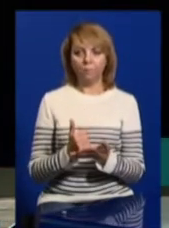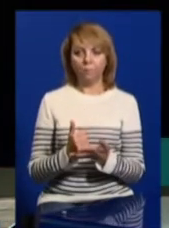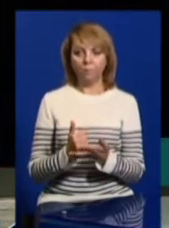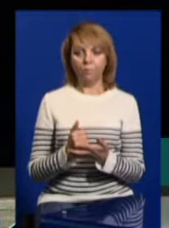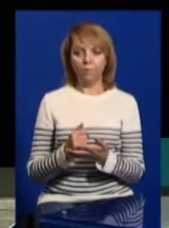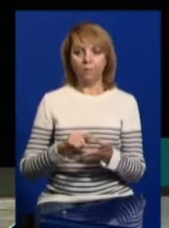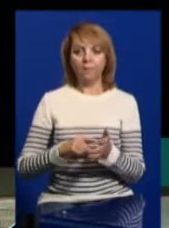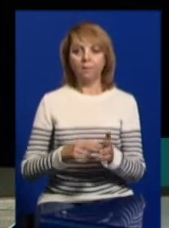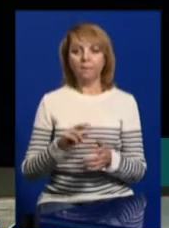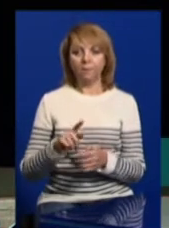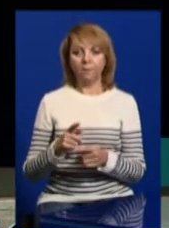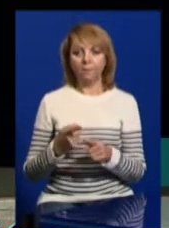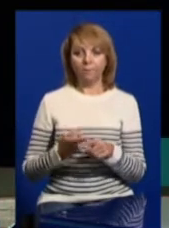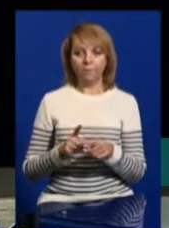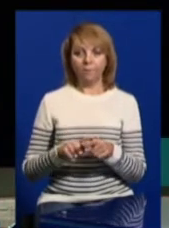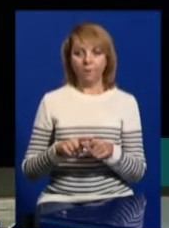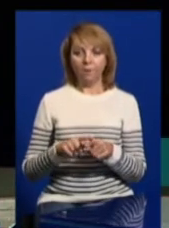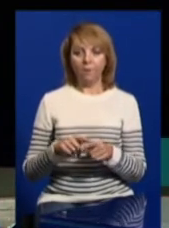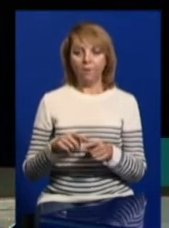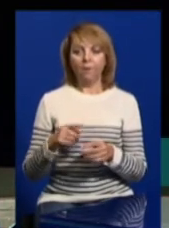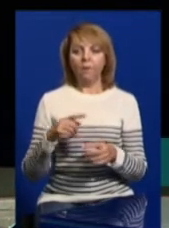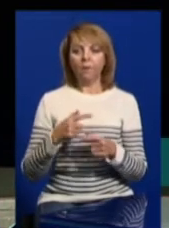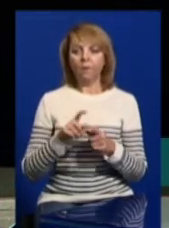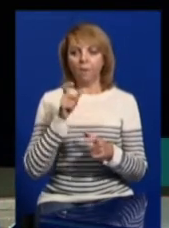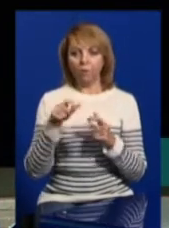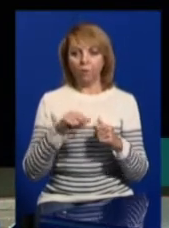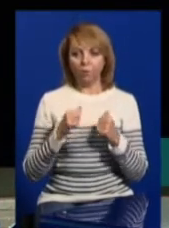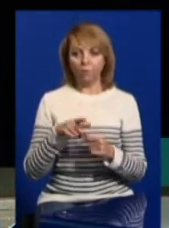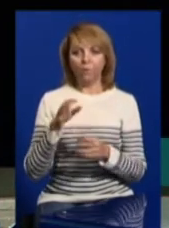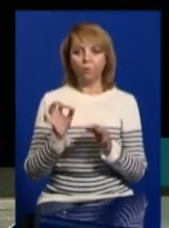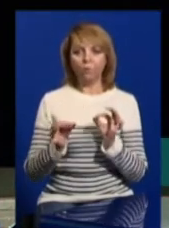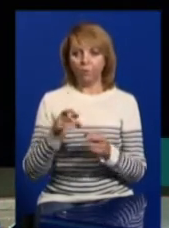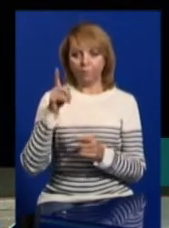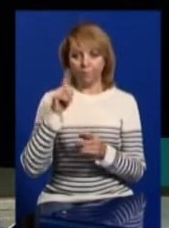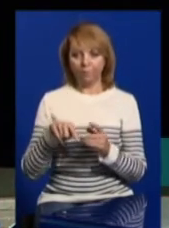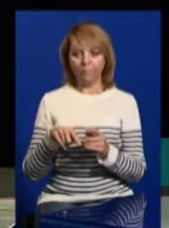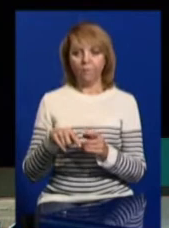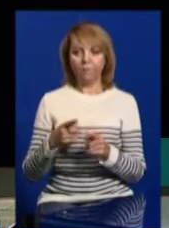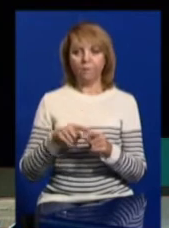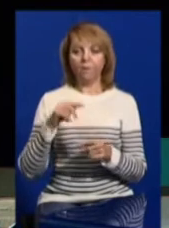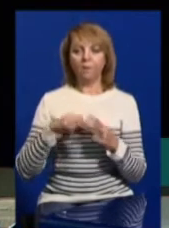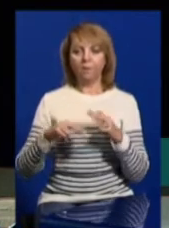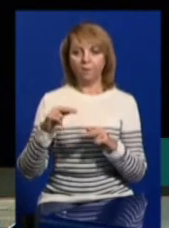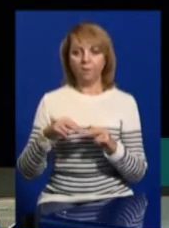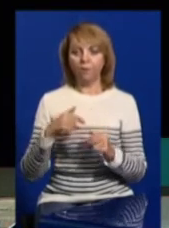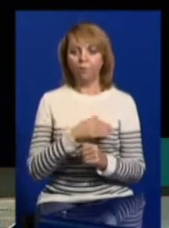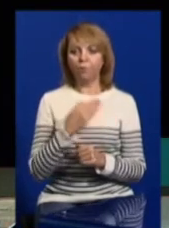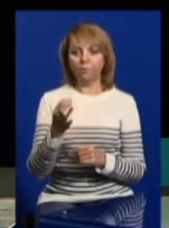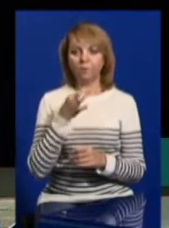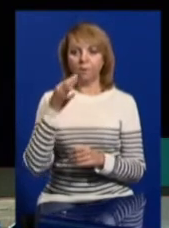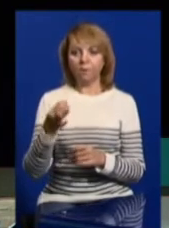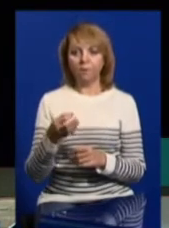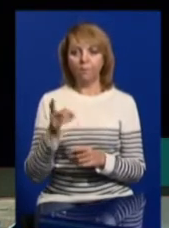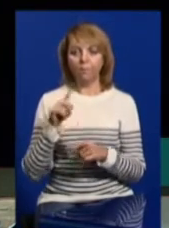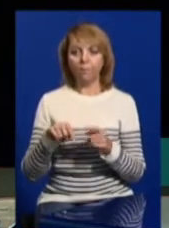основною метою – це от такий певний крик душі. Ви абсолютно вірно розумієте настрій. Бо я вам хочу сказати, в